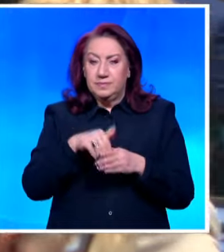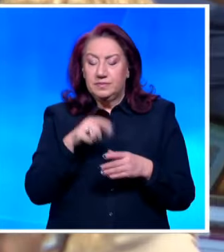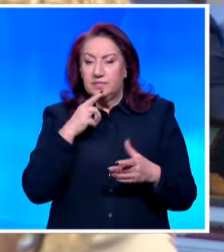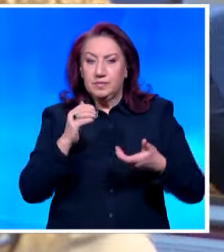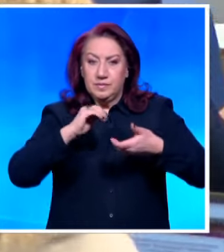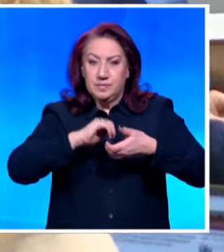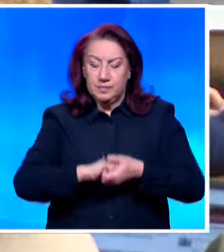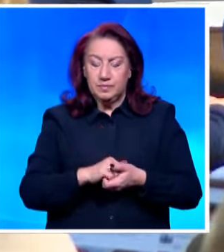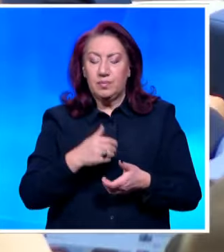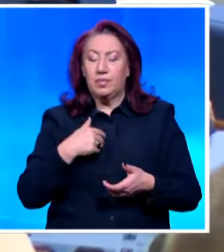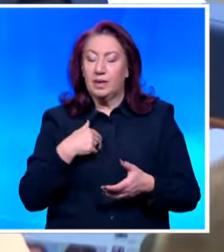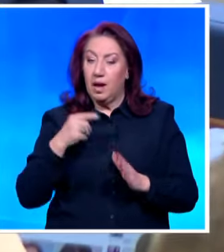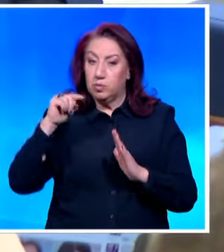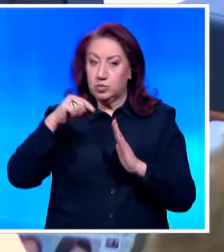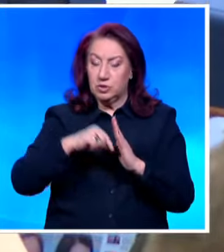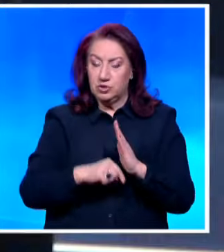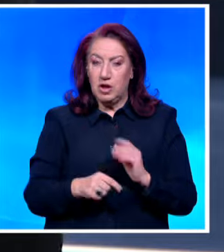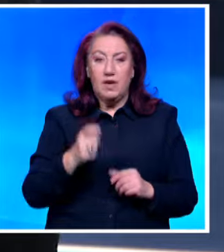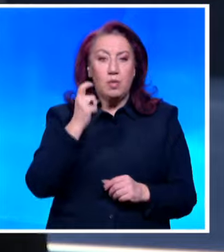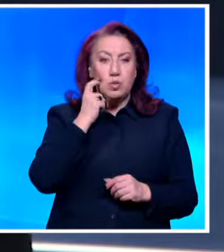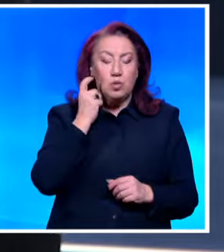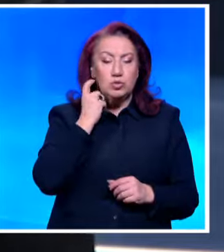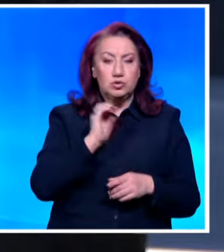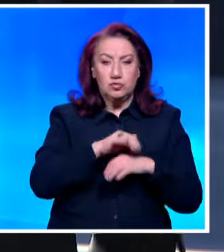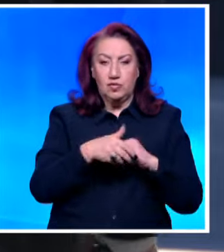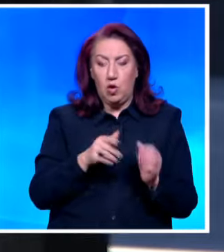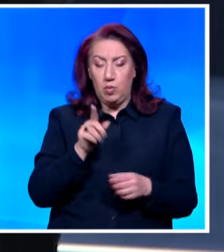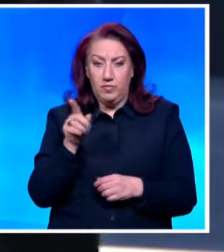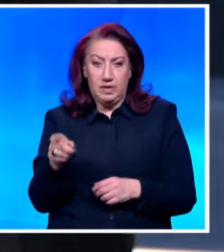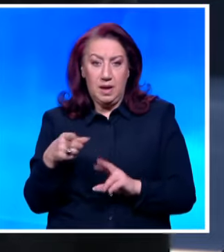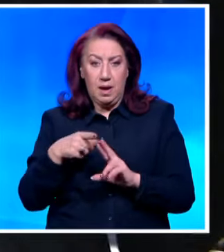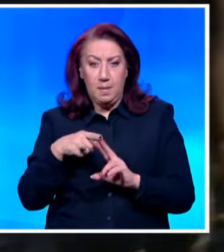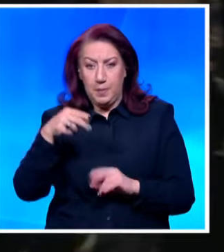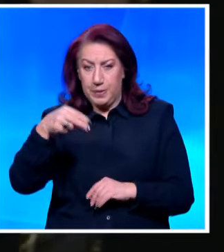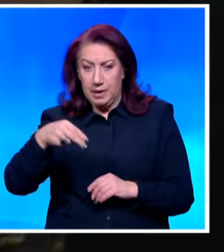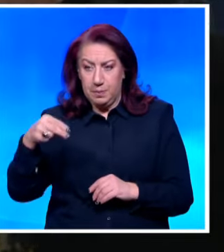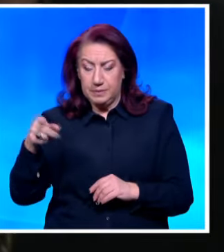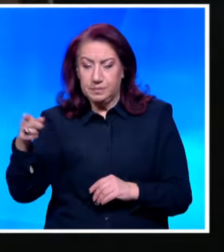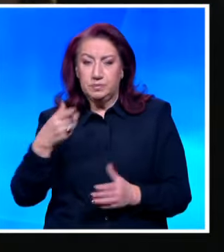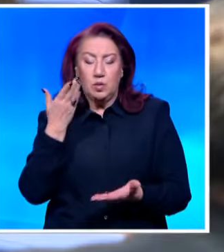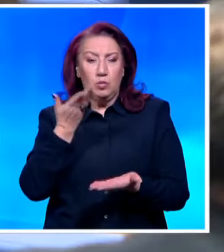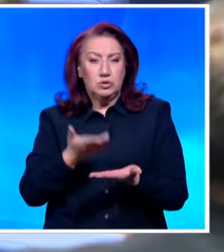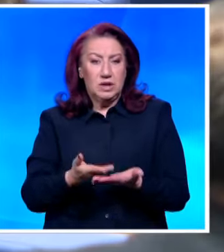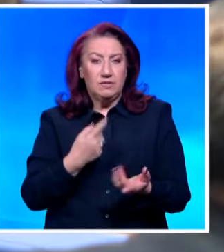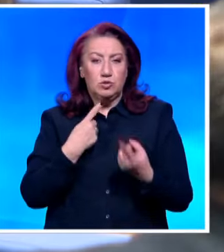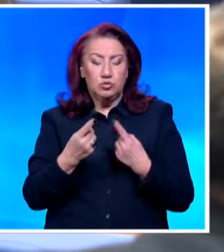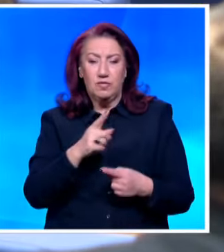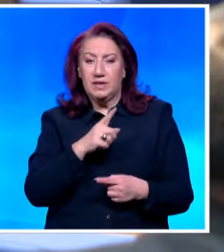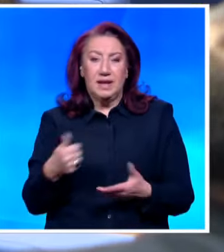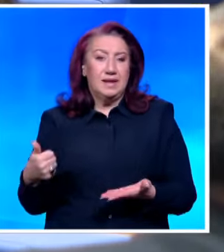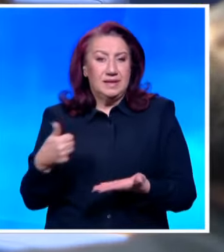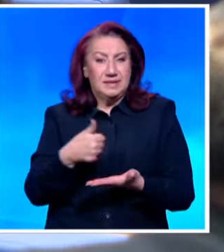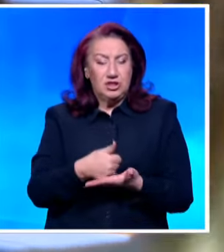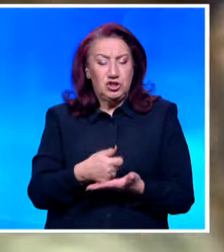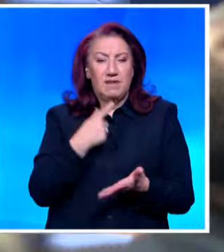борисов обвини продължаваме промяната демократична българия че сме моран поставят условия да няма политически назначения на герб а самите